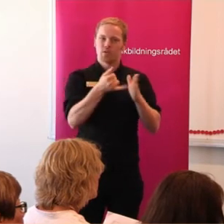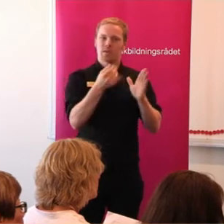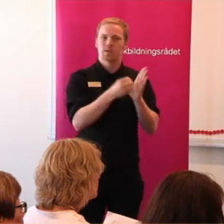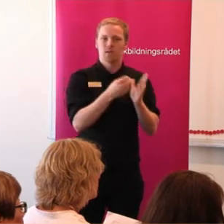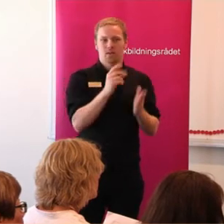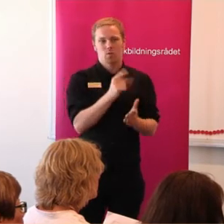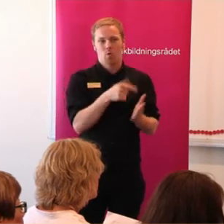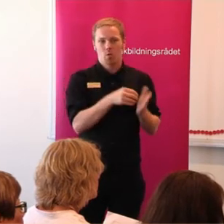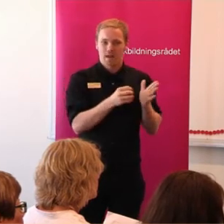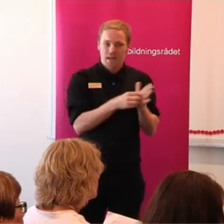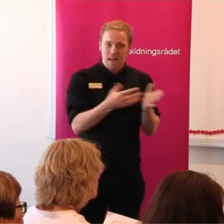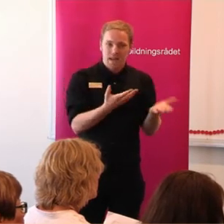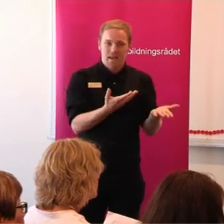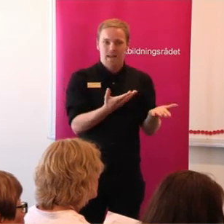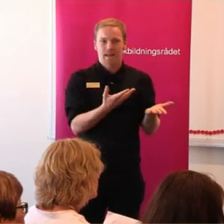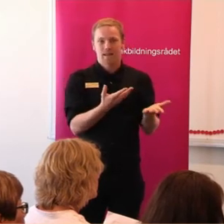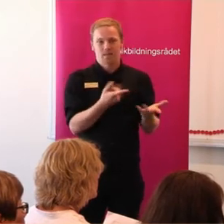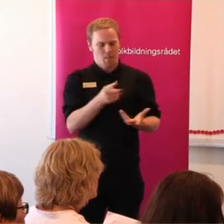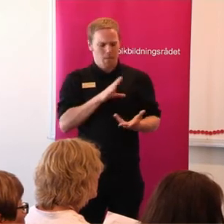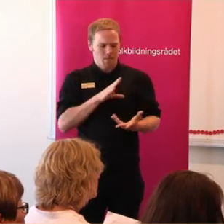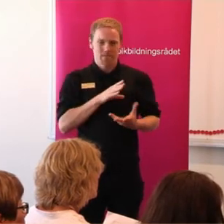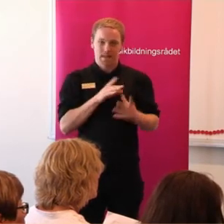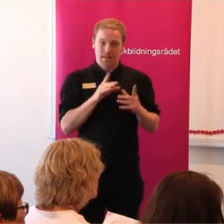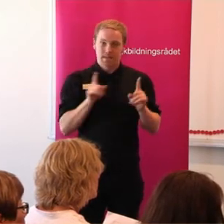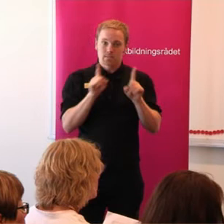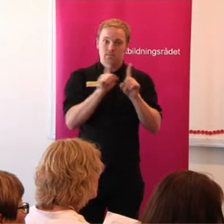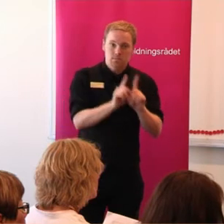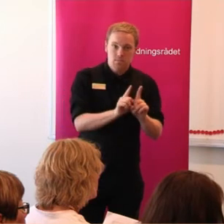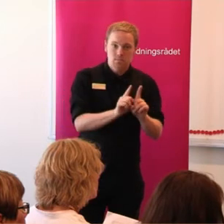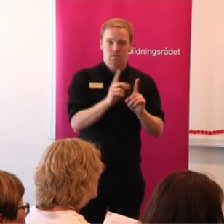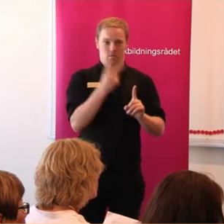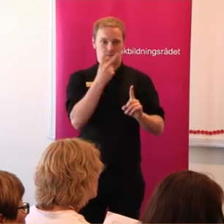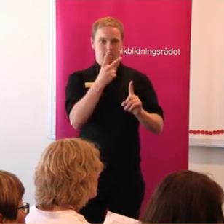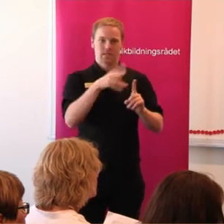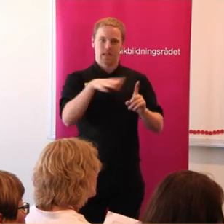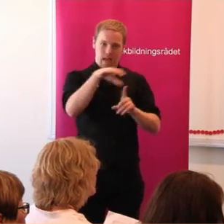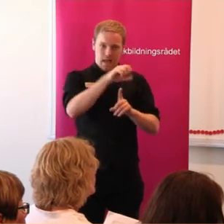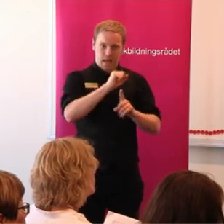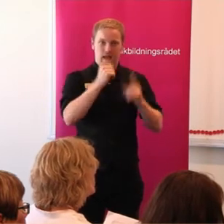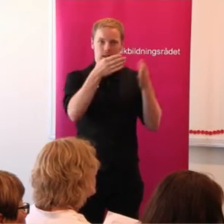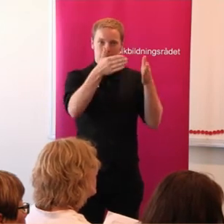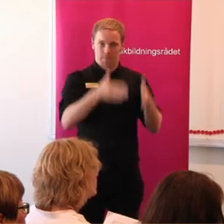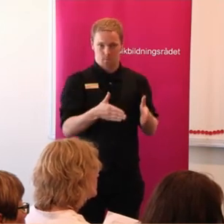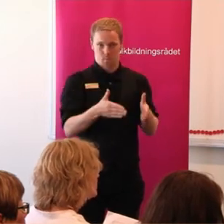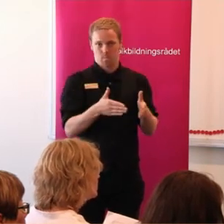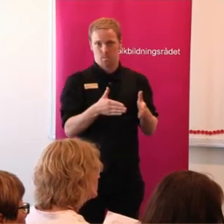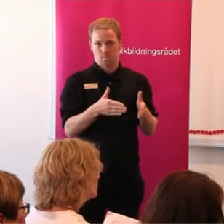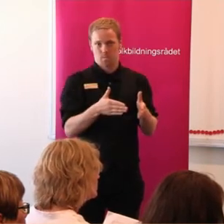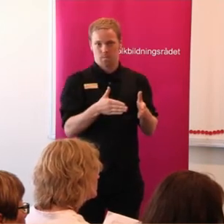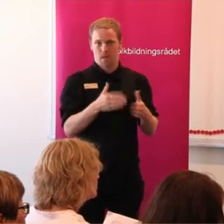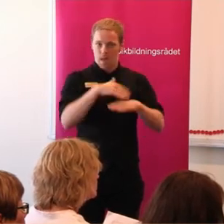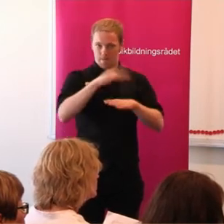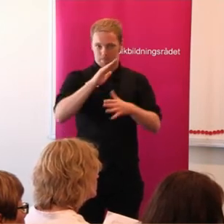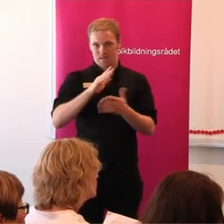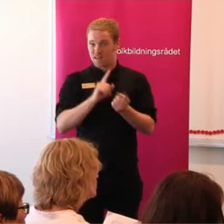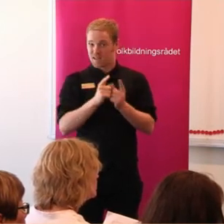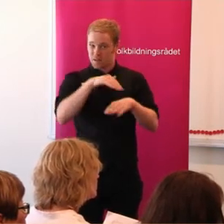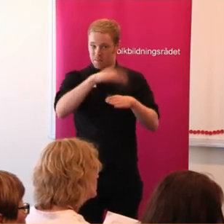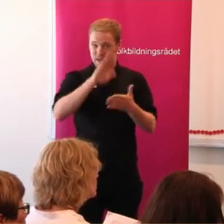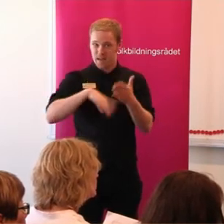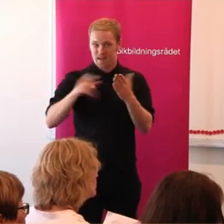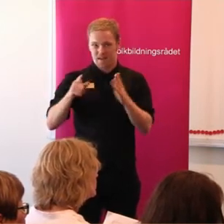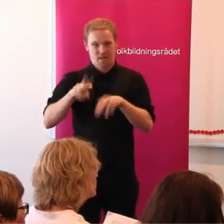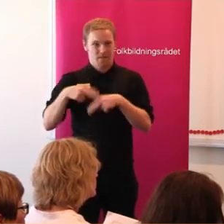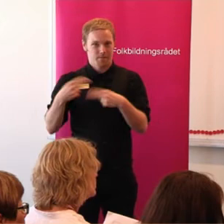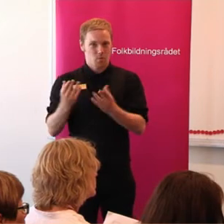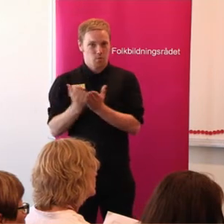att man finns med hela tiden och man ser till hela människan. Kanske mer än vad man gör i den ordinarie skolan, för det är stora